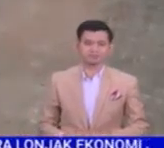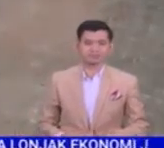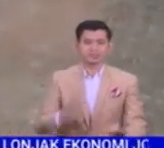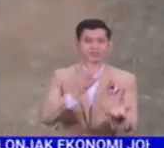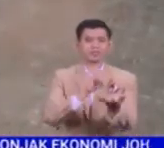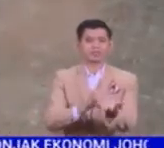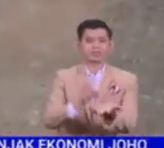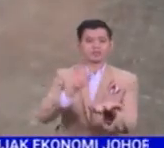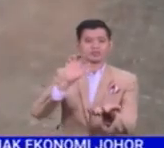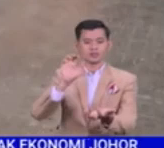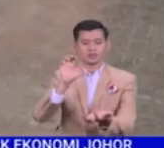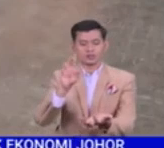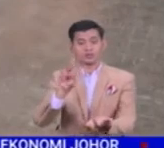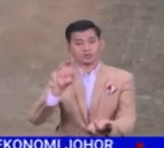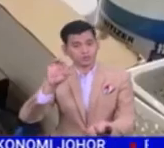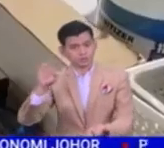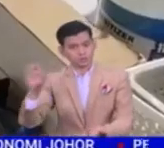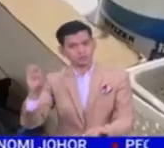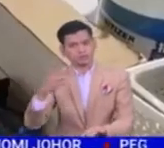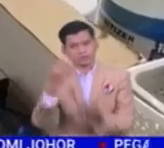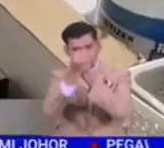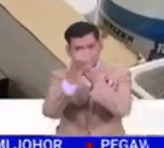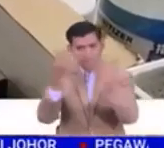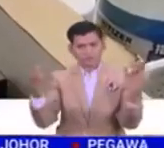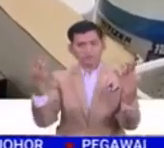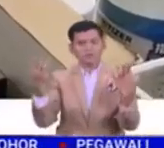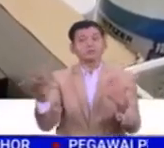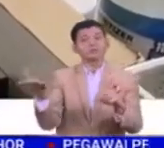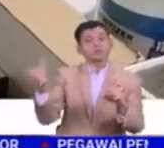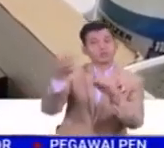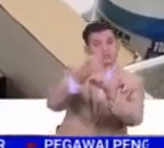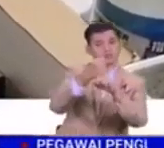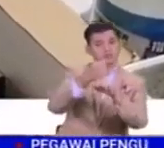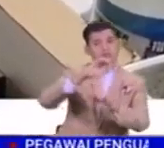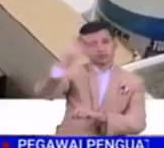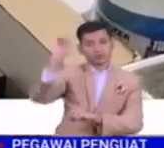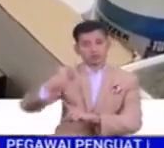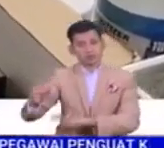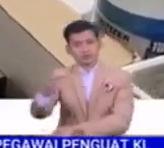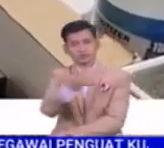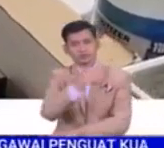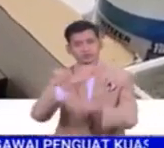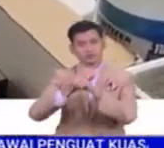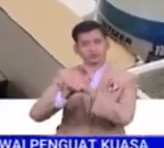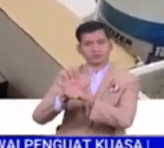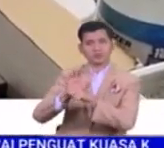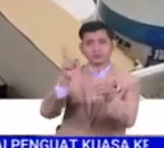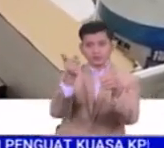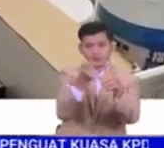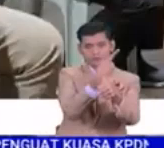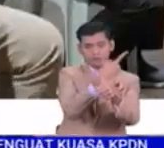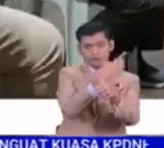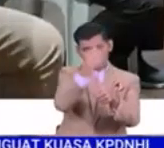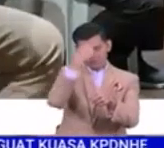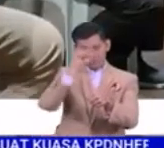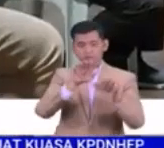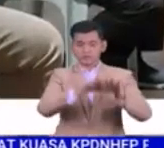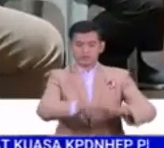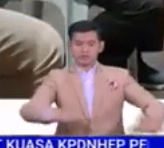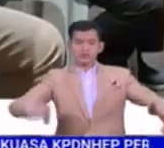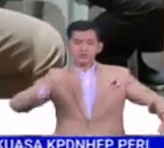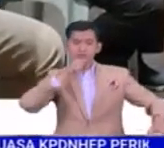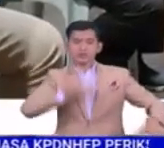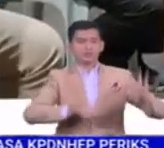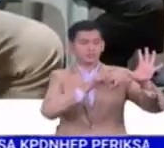Dr. Ui Chu Hak menerusi kenyataan media memberitahu pencapaian peratusan liputan dos pertama bagi populasi kanak-kanak